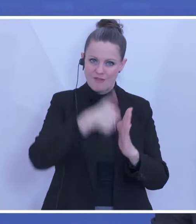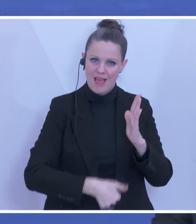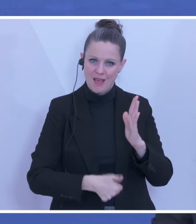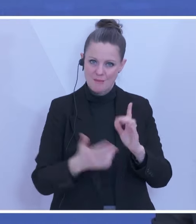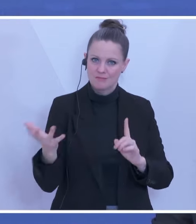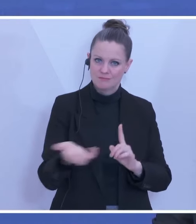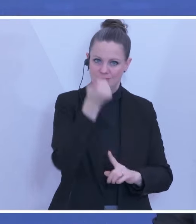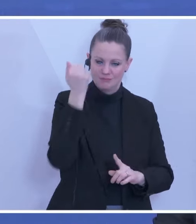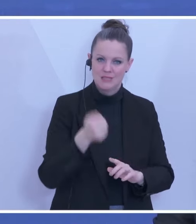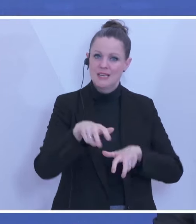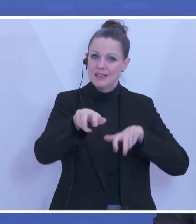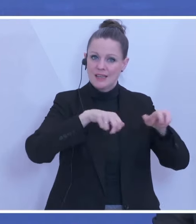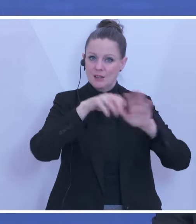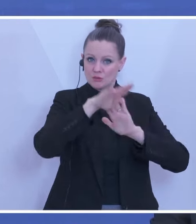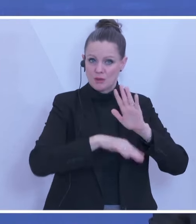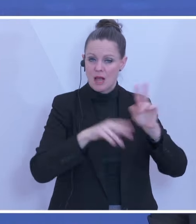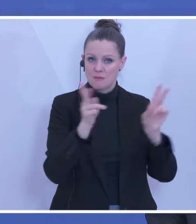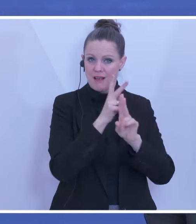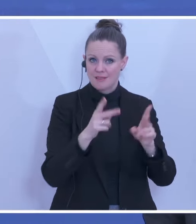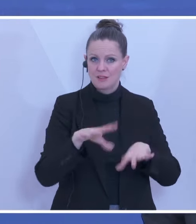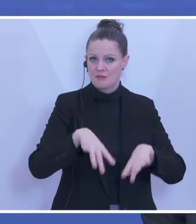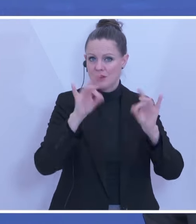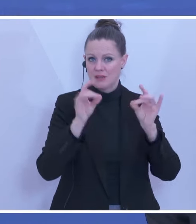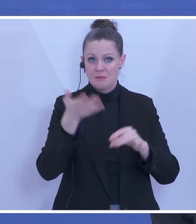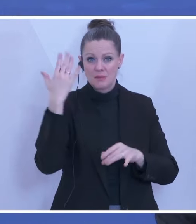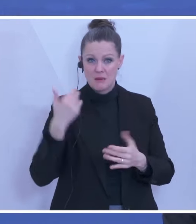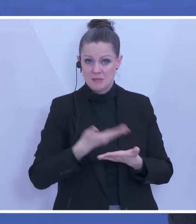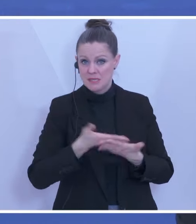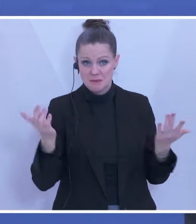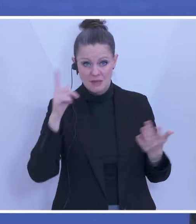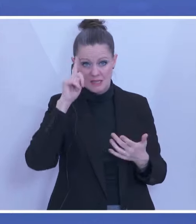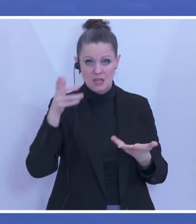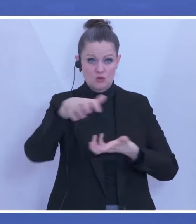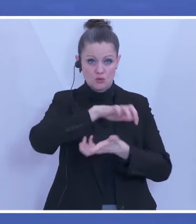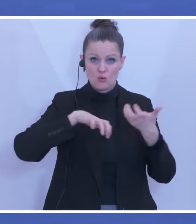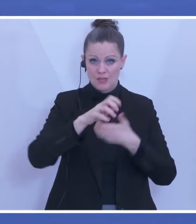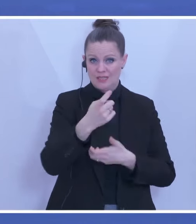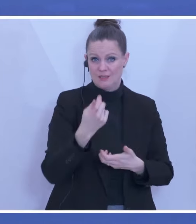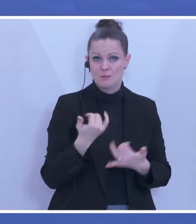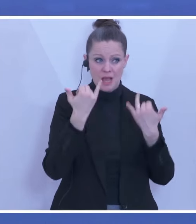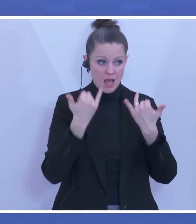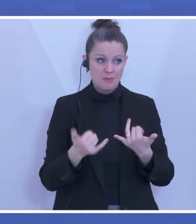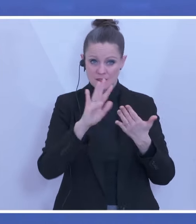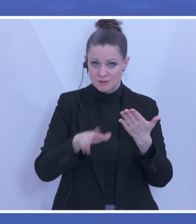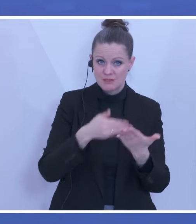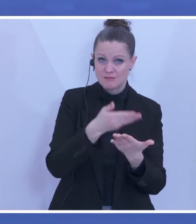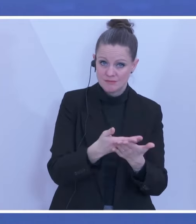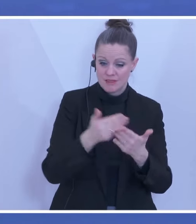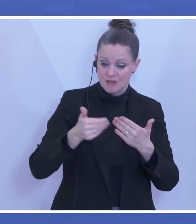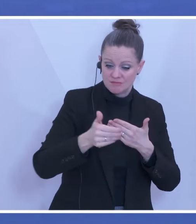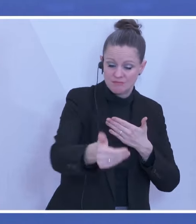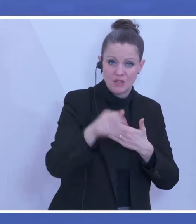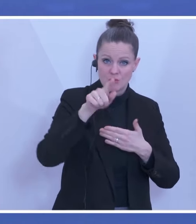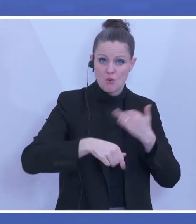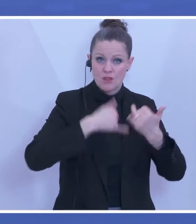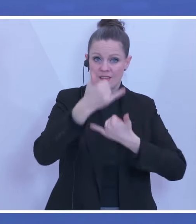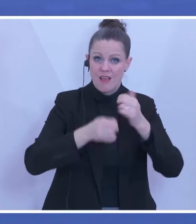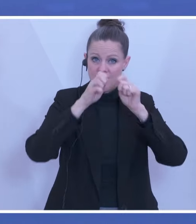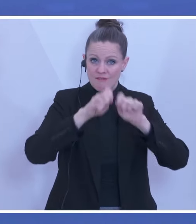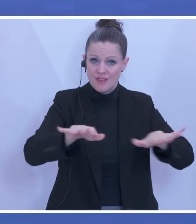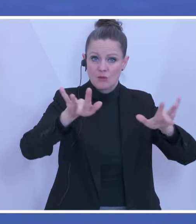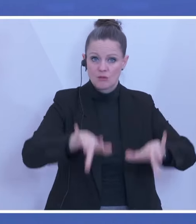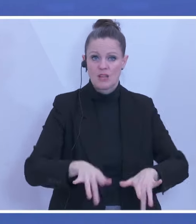würden sie nicht einmal im Regierungsprogramm finden. Aber wer hat denn damals gerechnet mit dieser Krise? Das müssen wir aber jetzt herbringen, damit es die nächsten Monate und Jahre wirkt